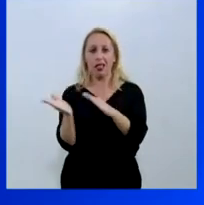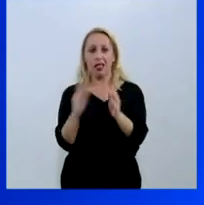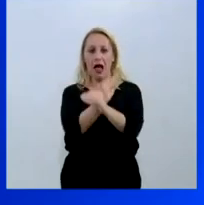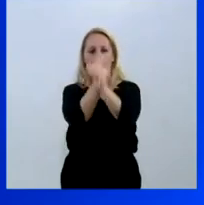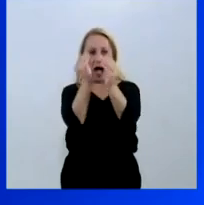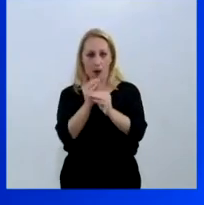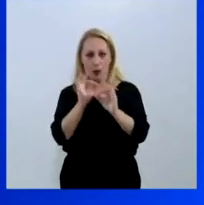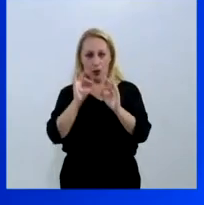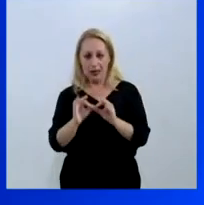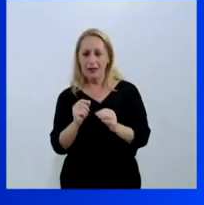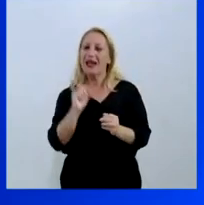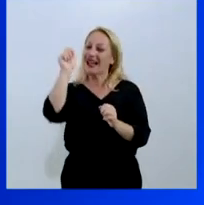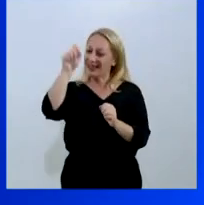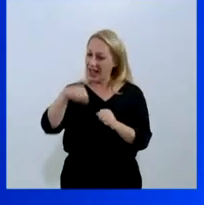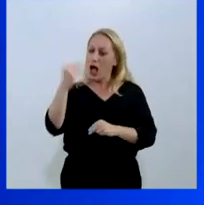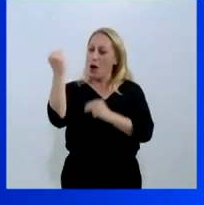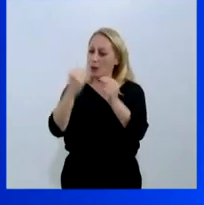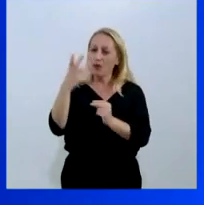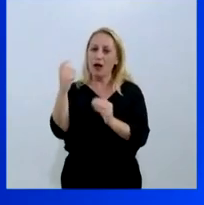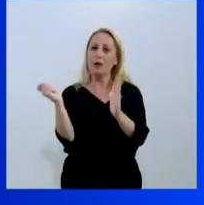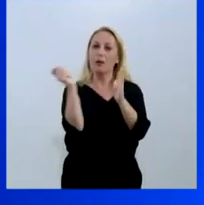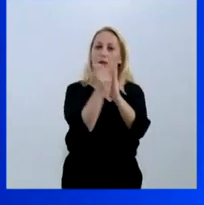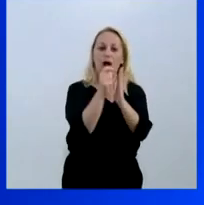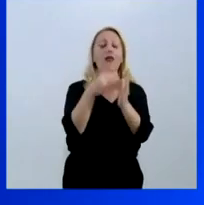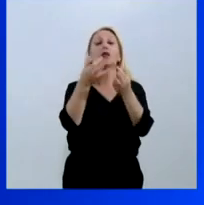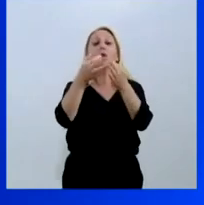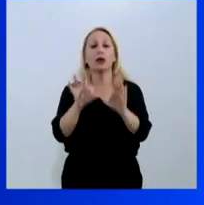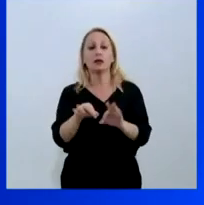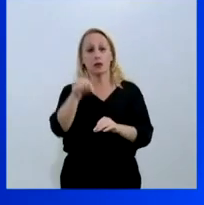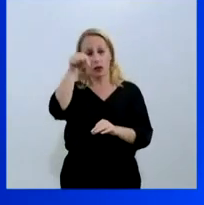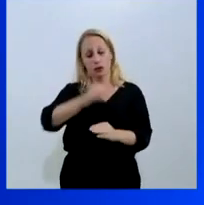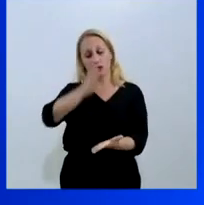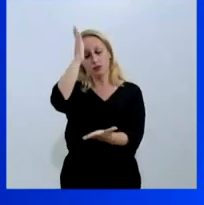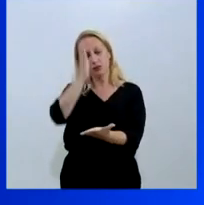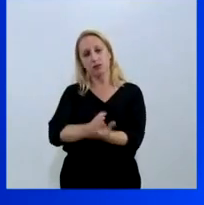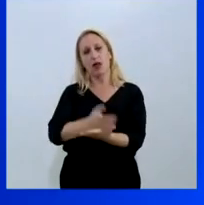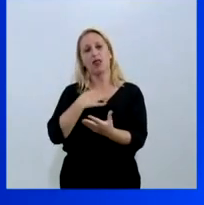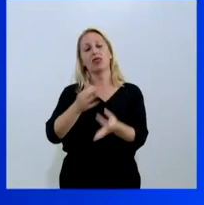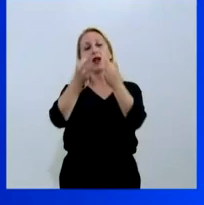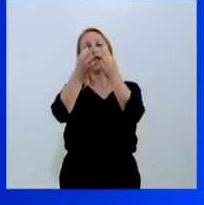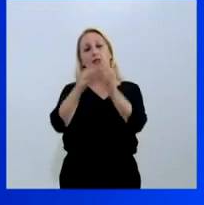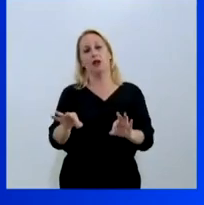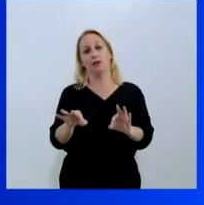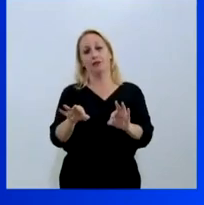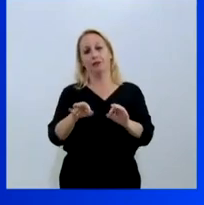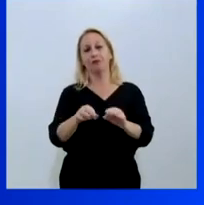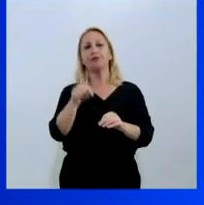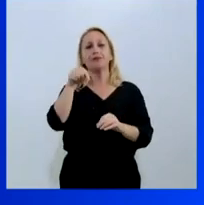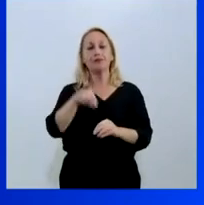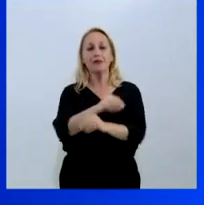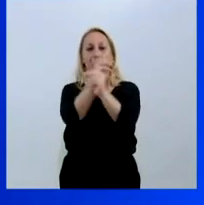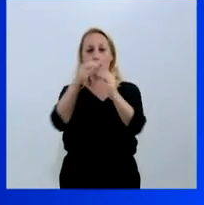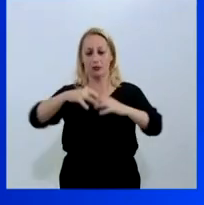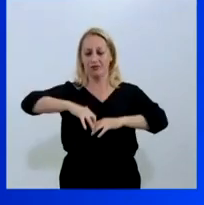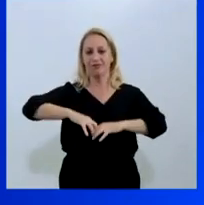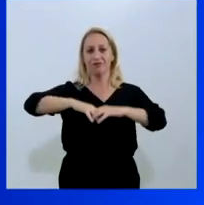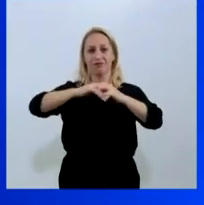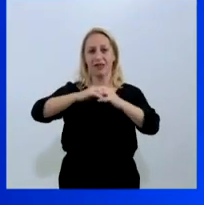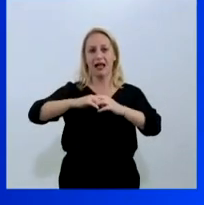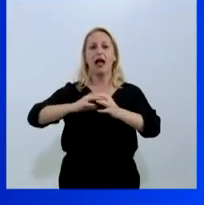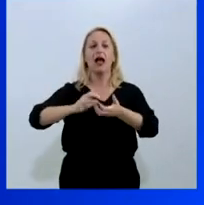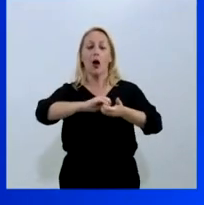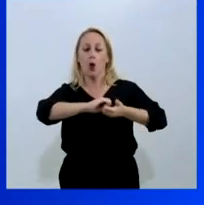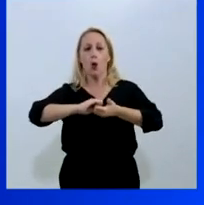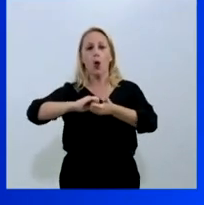αντιμετωπίσαμε αποτελεσματικά. Είμαι αποφασισμένος απόλυτα λοιπόν το θέμα αυτό να το λύσω δραστικά. Και η ίδρυση αυτού του Οργανισμού Διαχείρισης Υδάτων Θεσσαλίας θα είναι